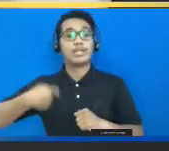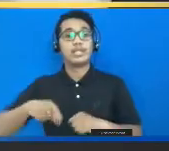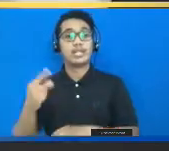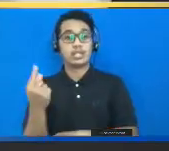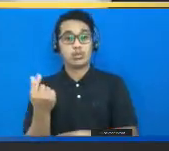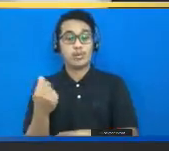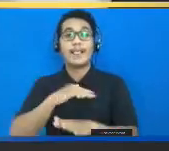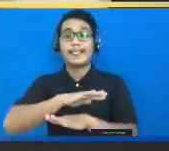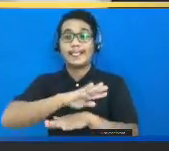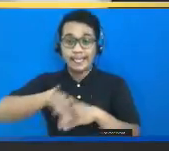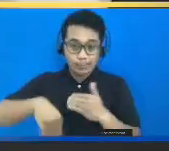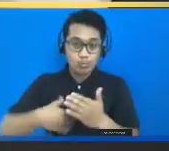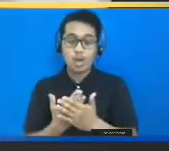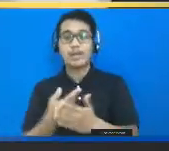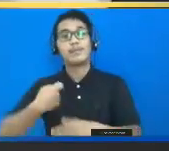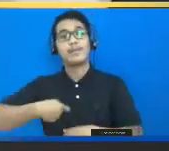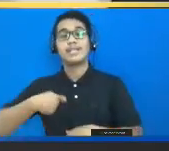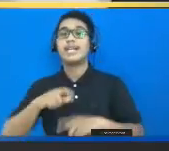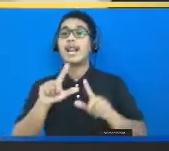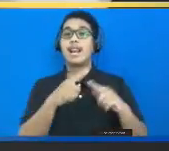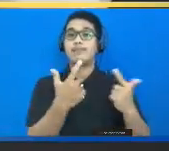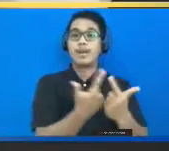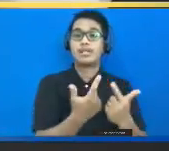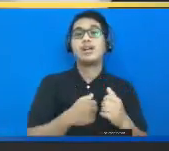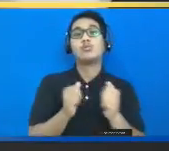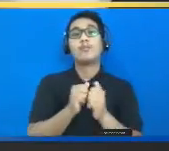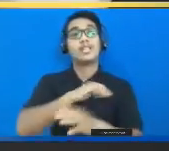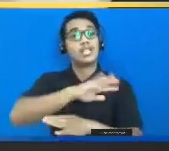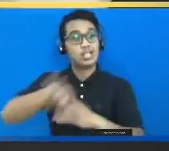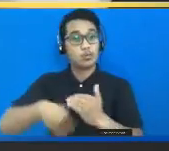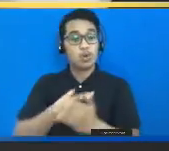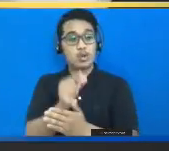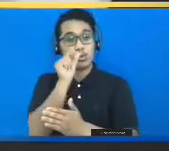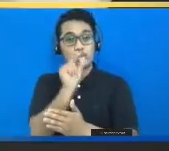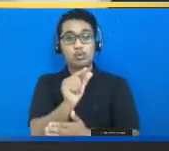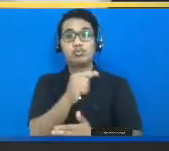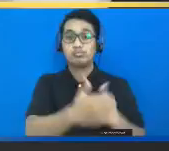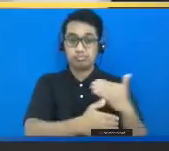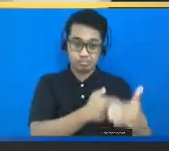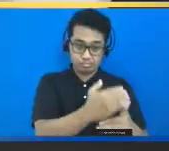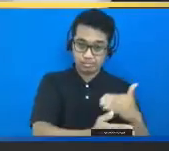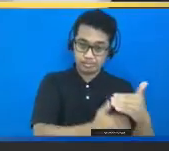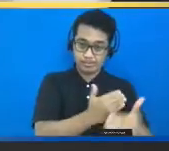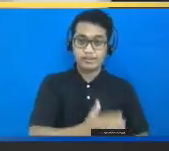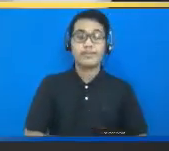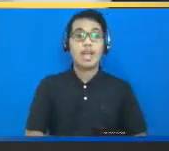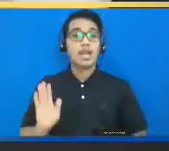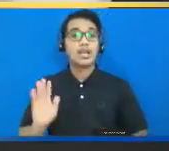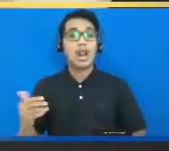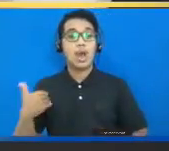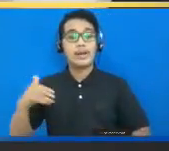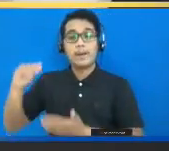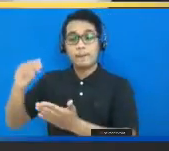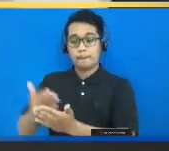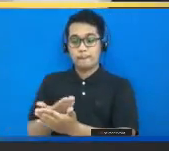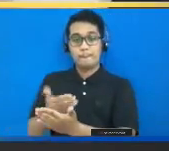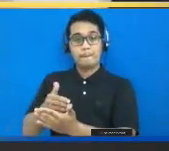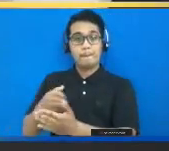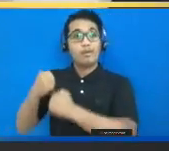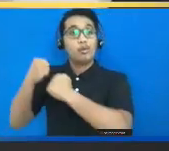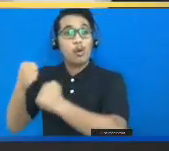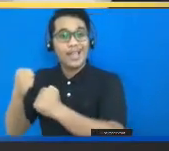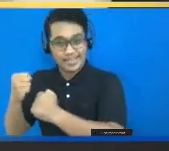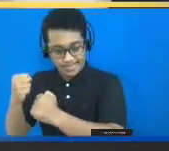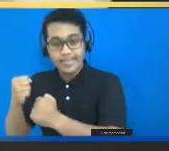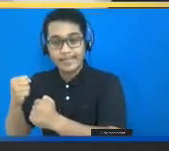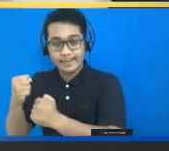seluruh permintaan membaca komitmen semuanya untuk melaksanakan hari ini kalau kita punya pendapatan yang cukup uap